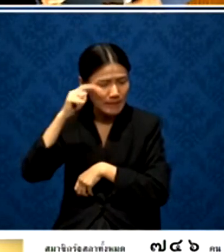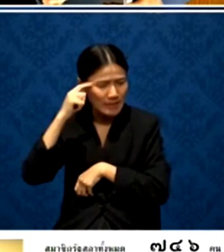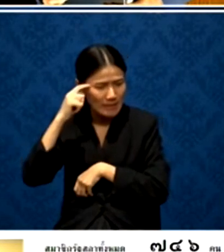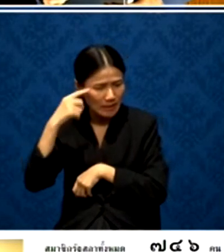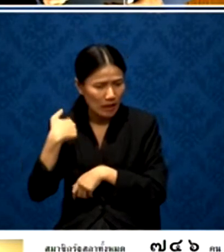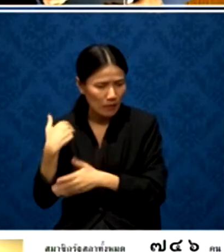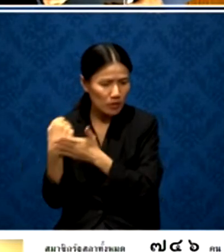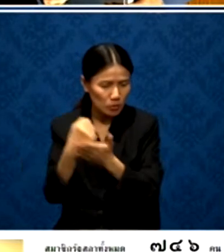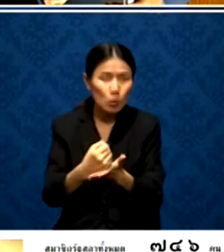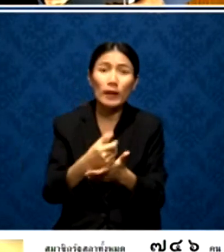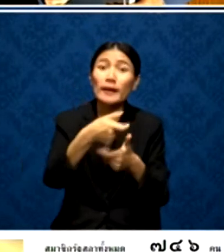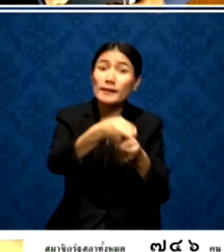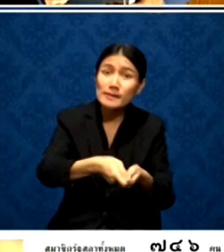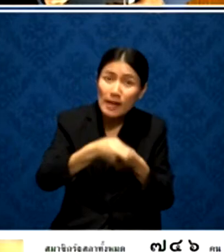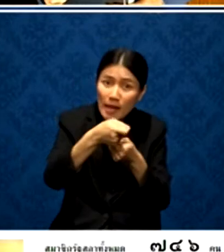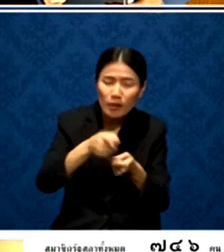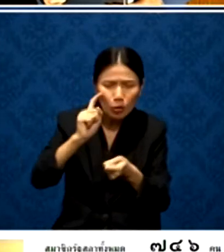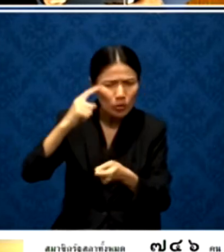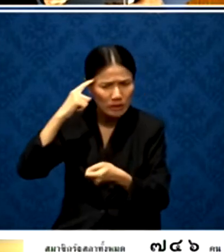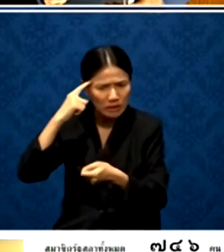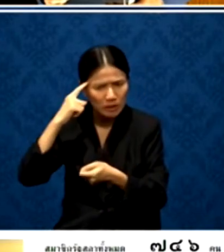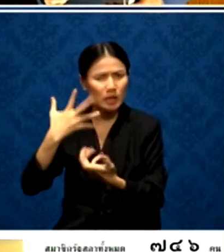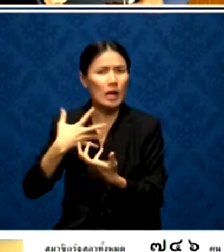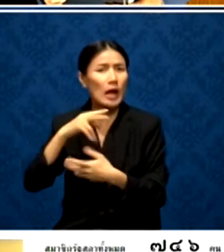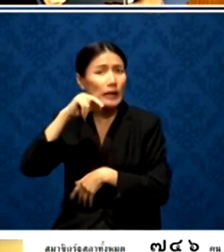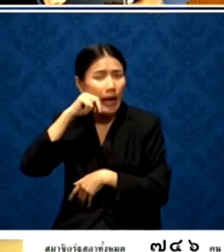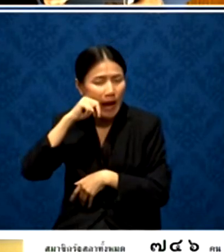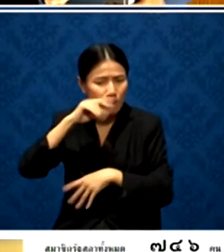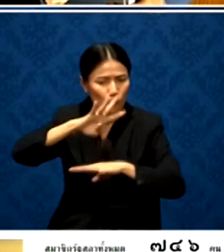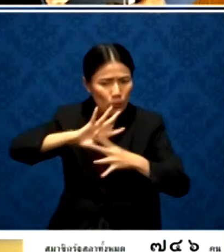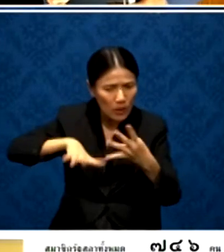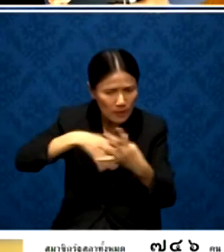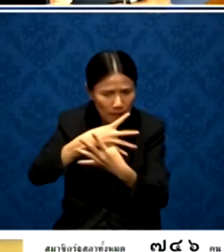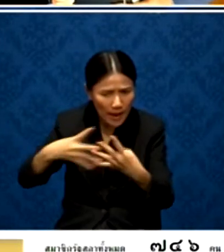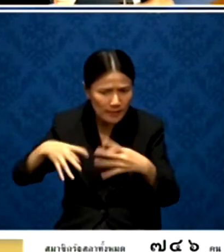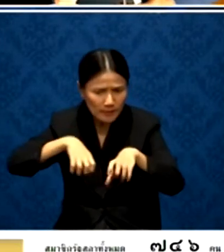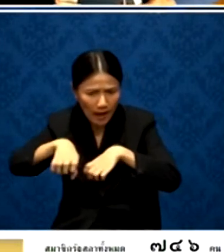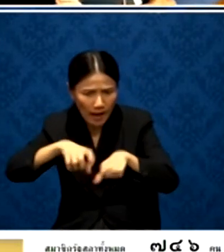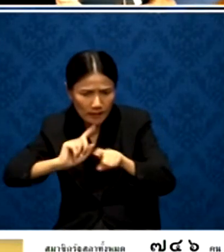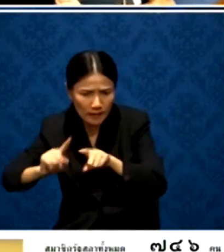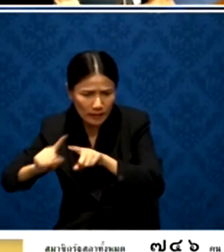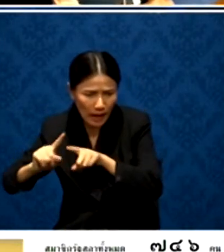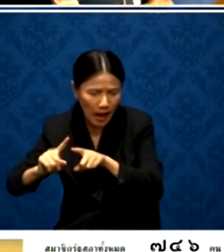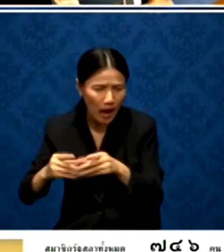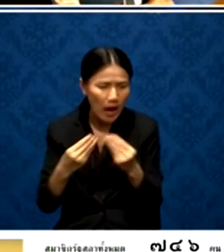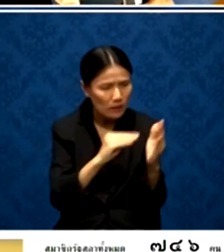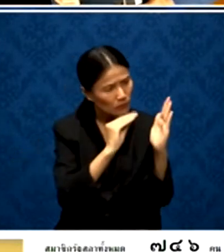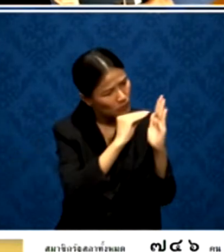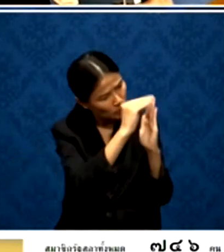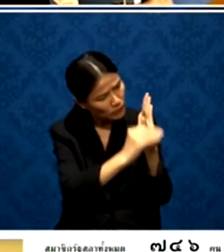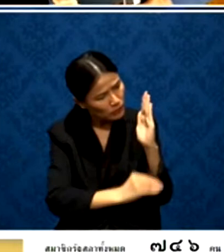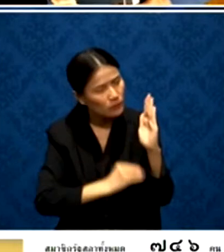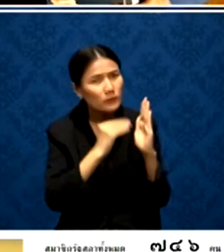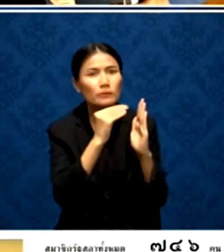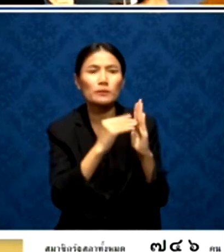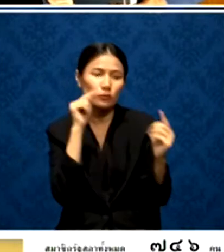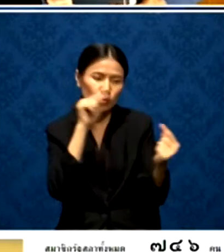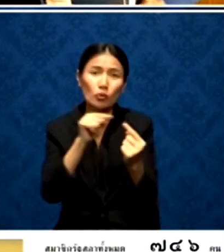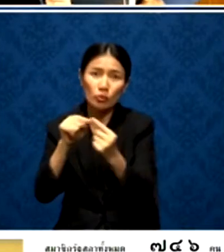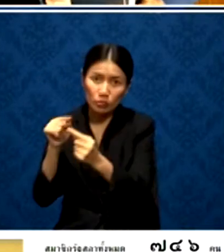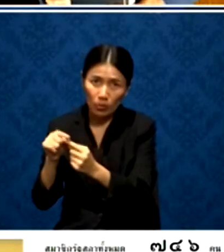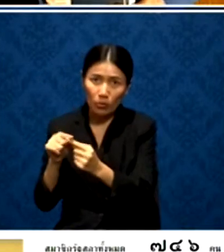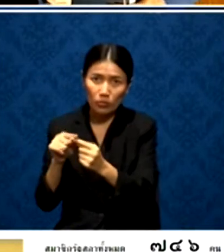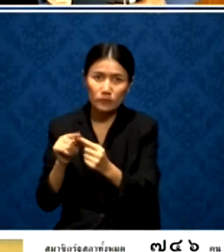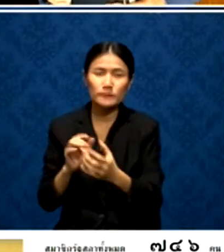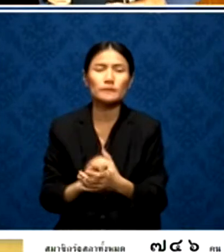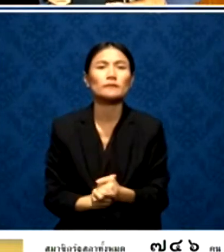าพเพื่อตอบสนองต่อความต้องการน้ำในแต่ละพื้นที่ใช้การบริหารจัด